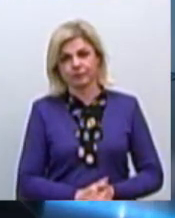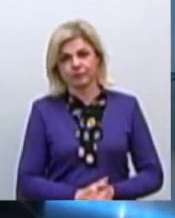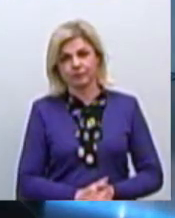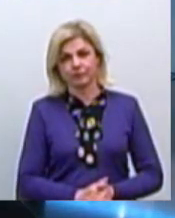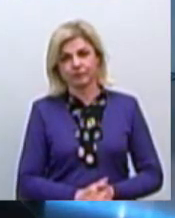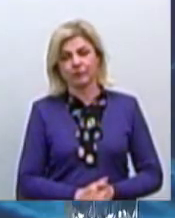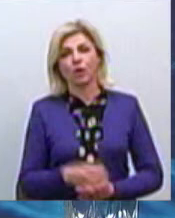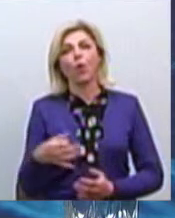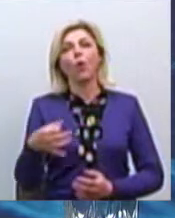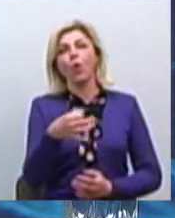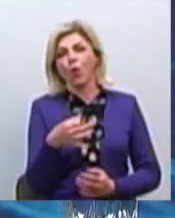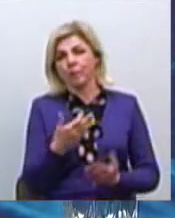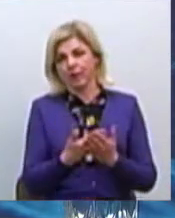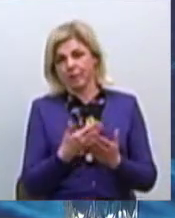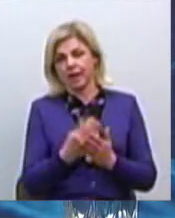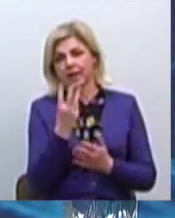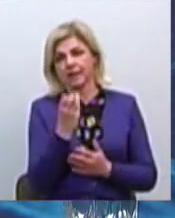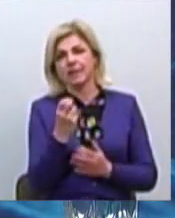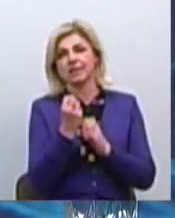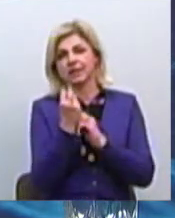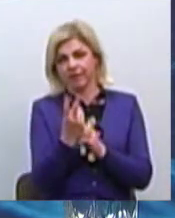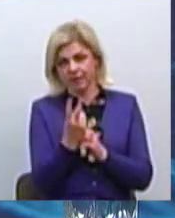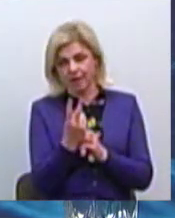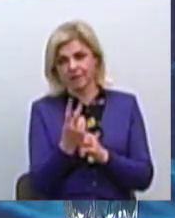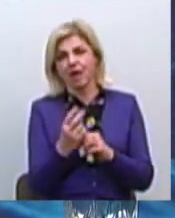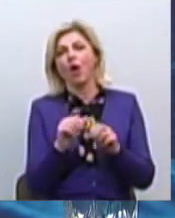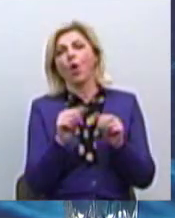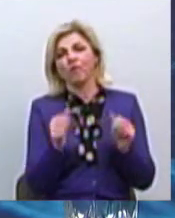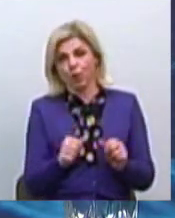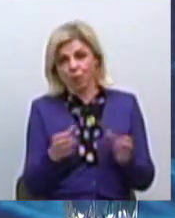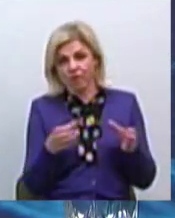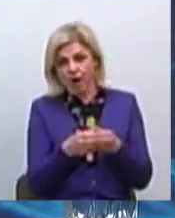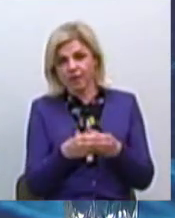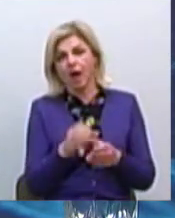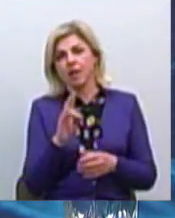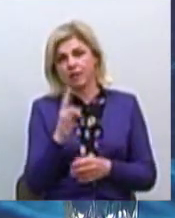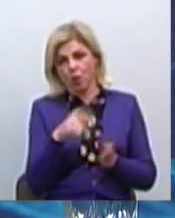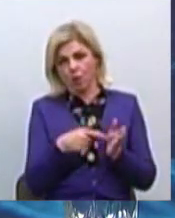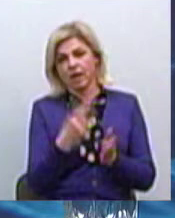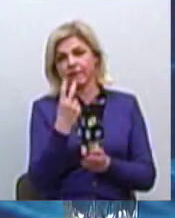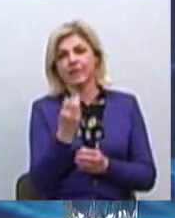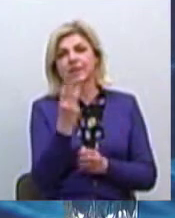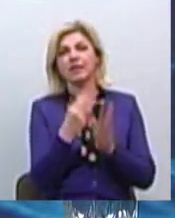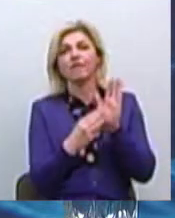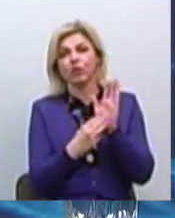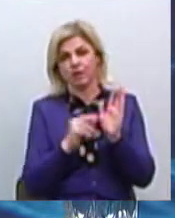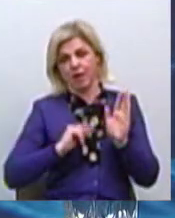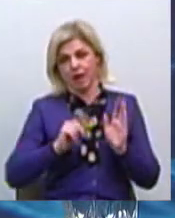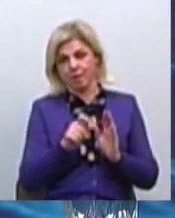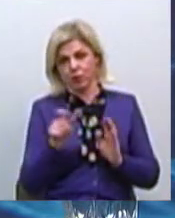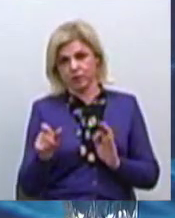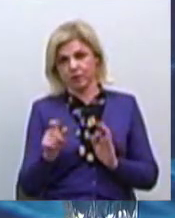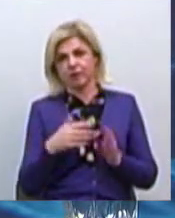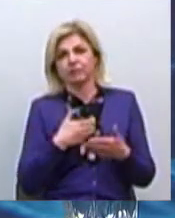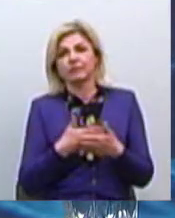По області близько 312 членів громадських формувань, по місту Миколаєву 238 працівників членів